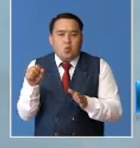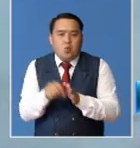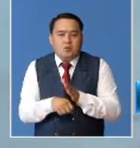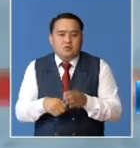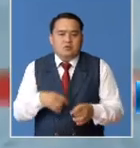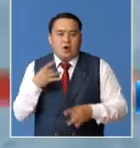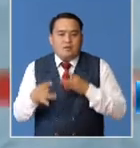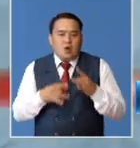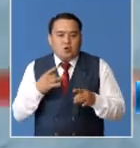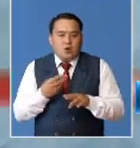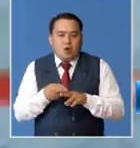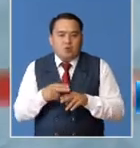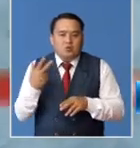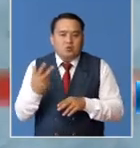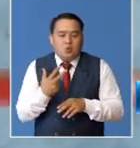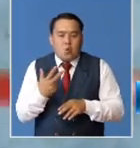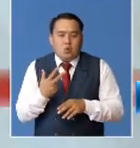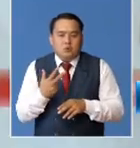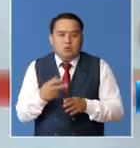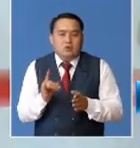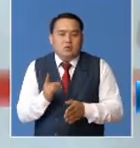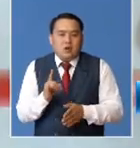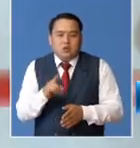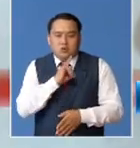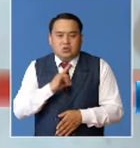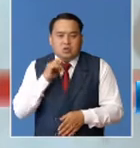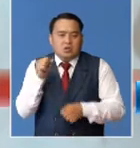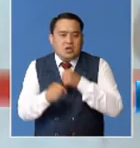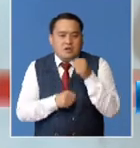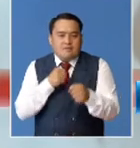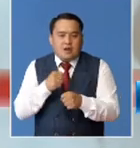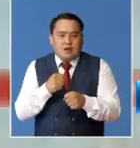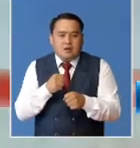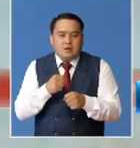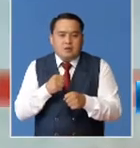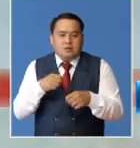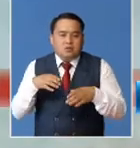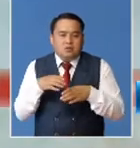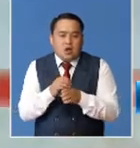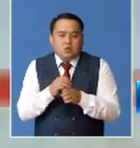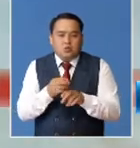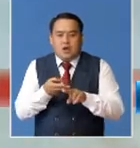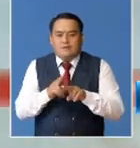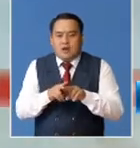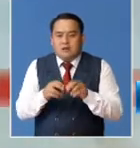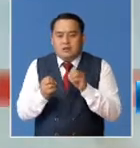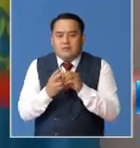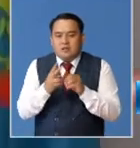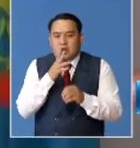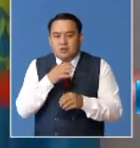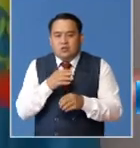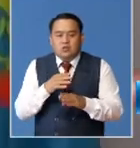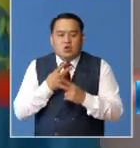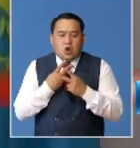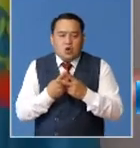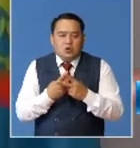в ярость. После того, как троица вышла из такси, женщину избили, раздели и задушили. Результат – 12 лет строгого